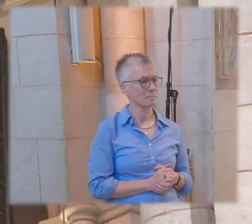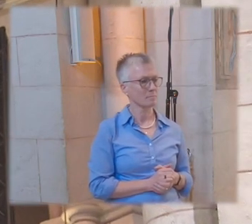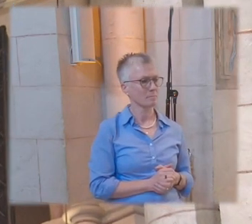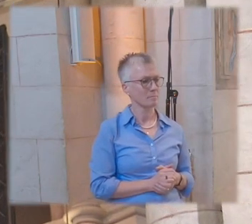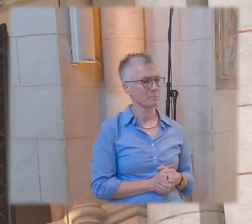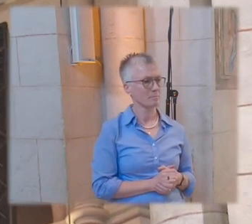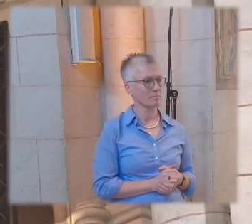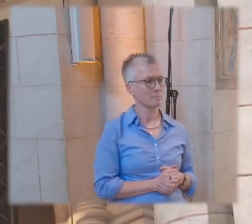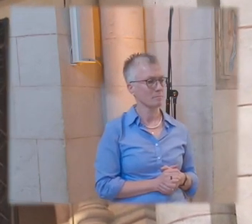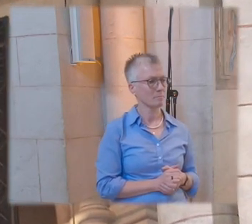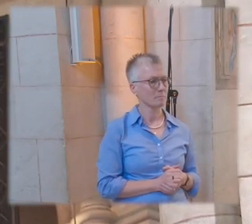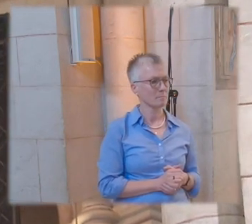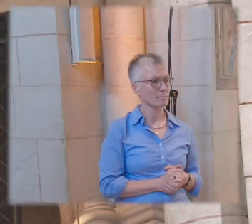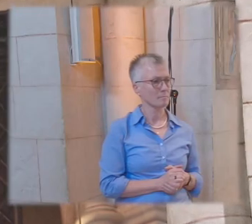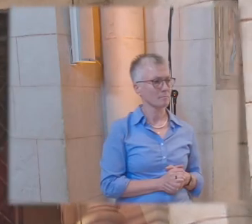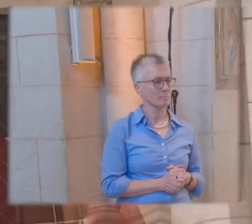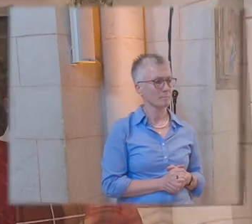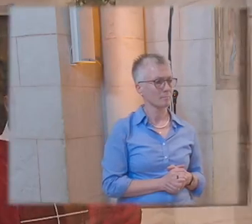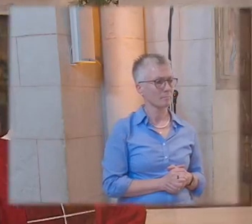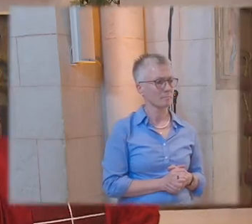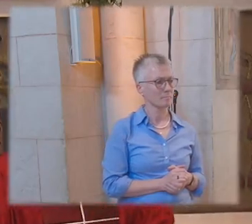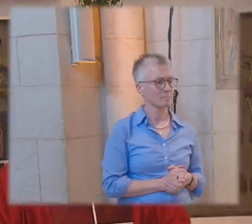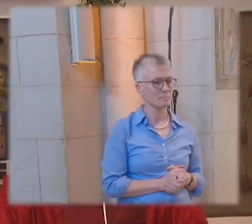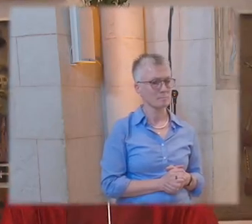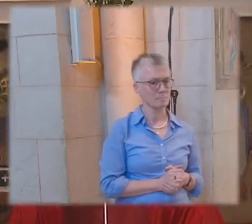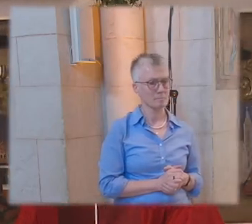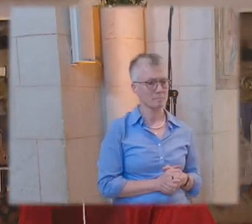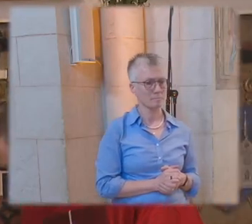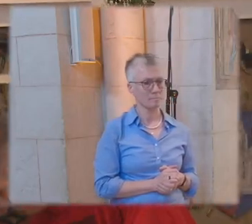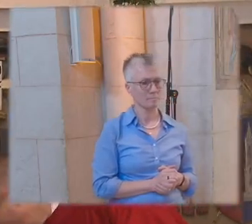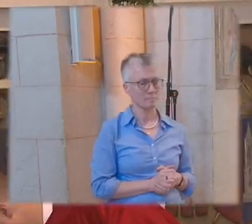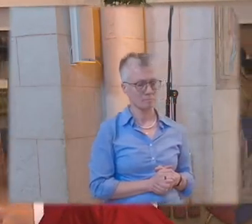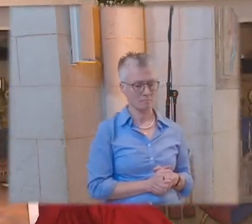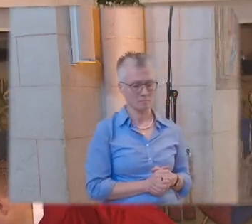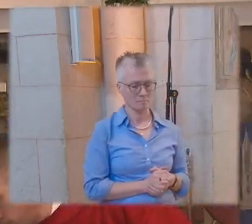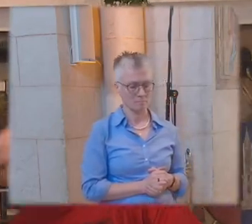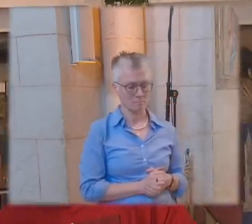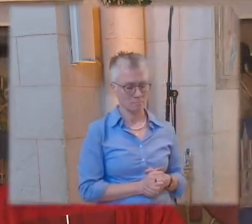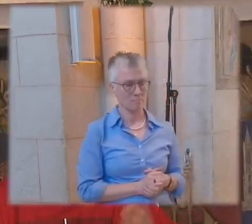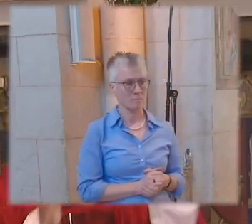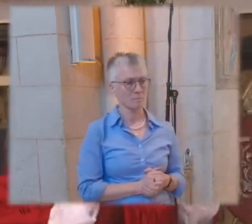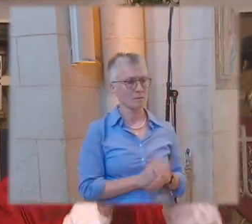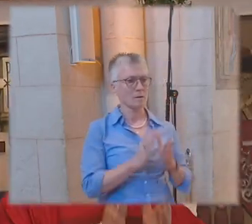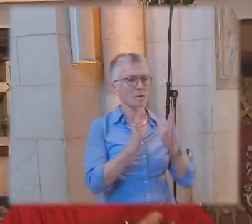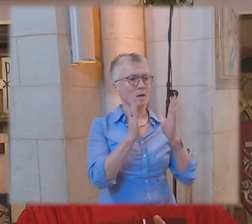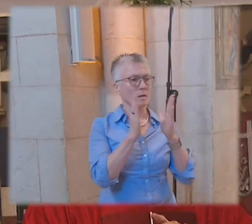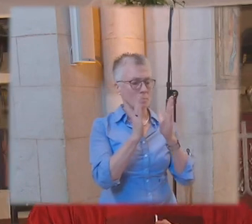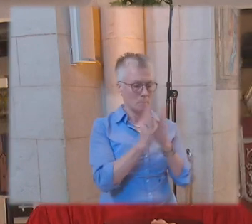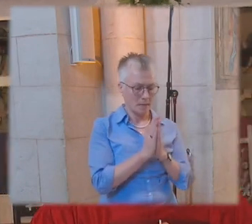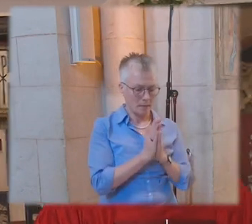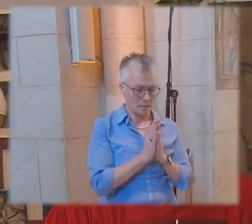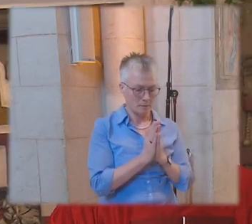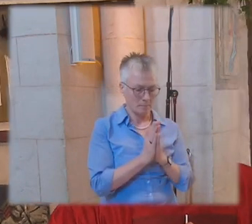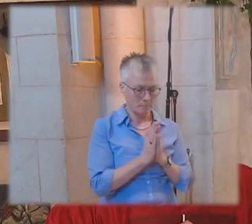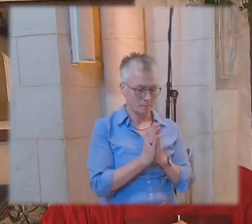er auch den Papst zum Thema Heiligkeit. Aber Jesus das Christus, höre ich später. Du hast am